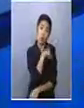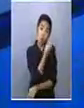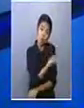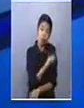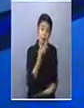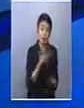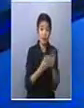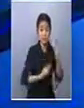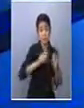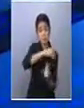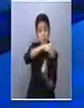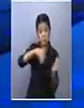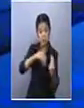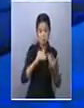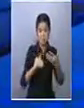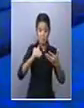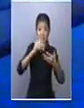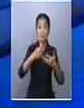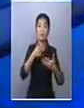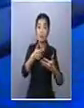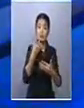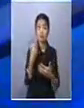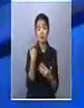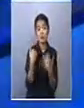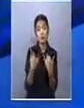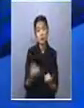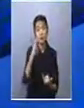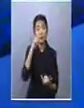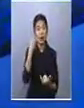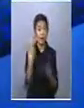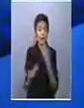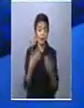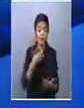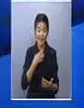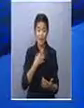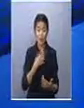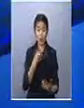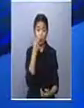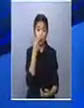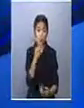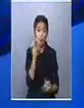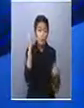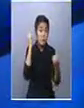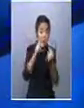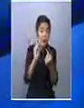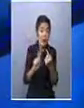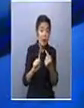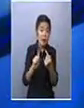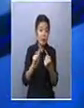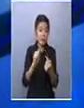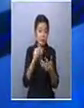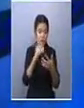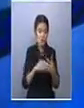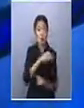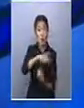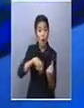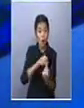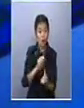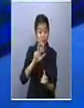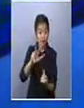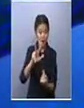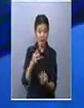ไหวอย่างคึกคักค่ะนอกเหนือจากนี้แล้วนะคะสำหรับใครที่อยากจะจับตามองกันเป็นพิเศษว่าในไตรมาสที่3จะมีแนวโน้มการลงทุนที่น่าสนใจ